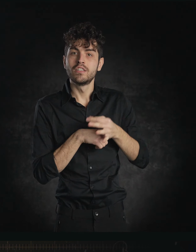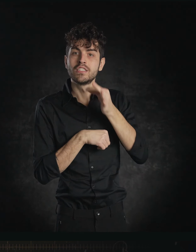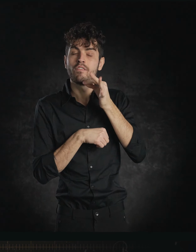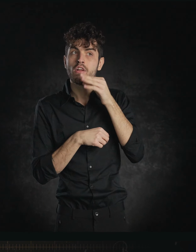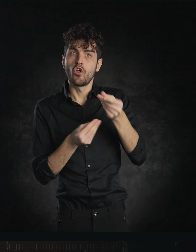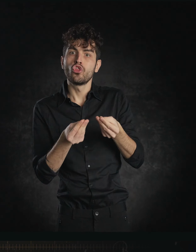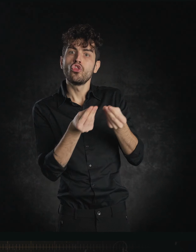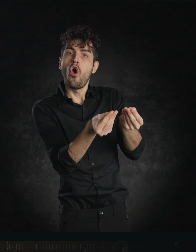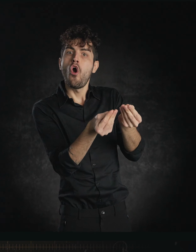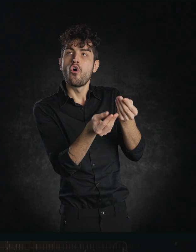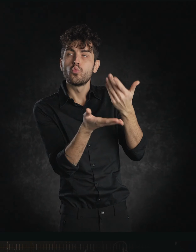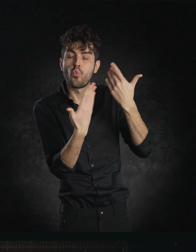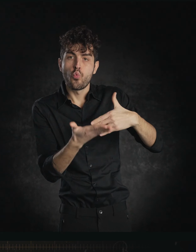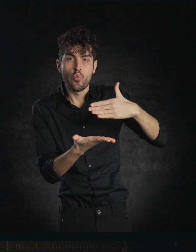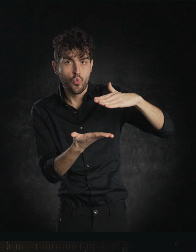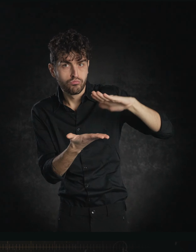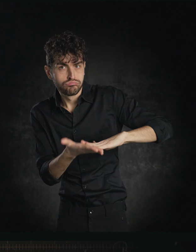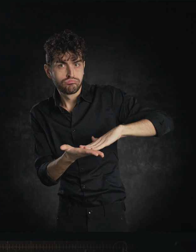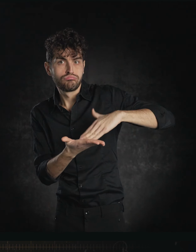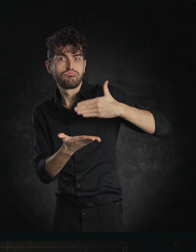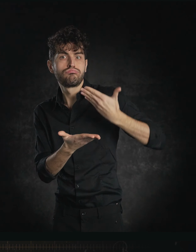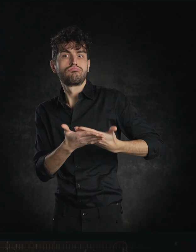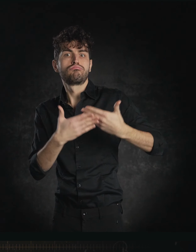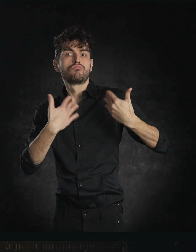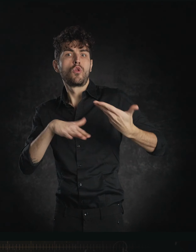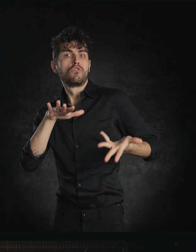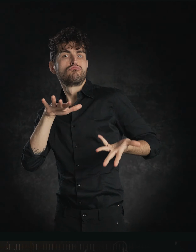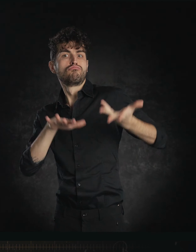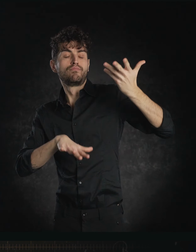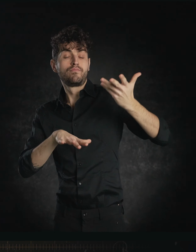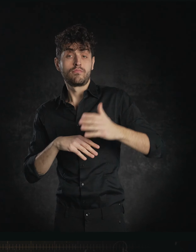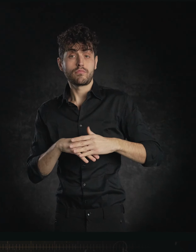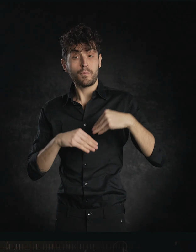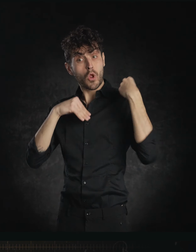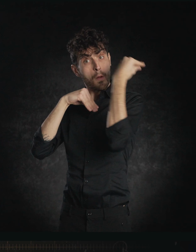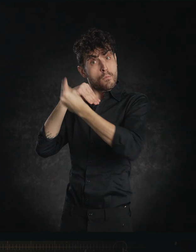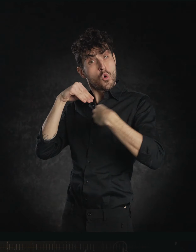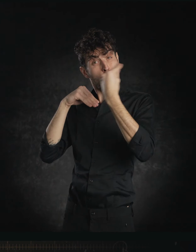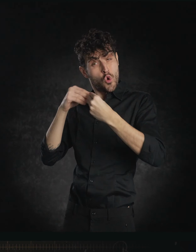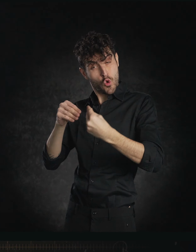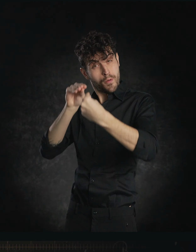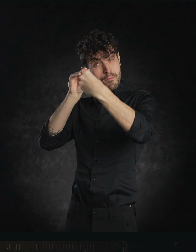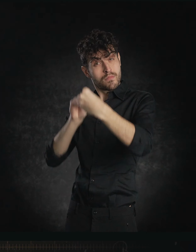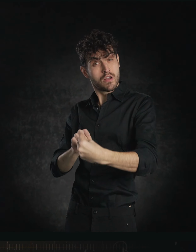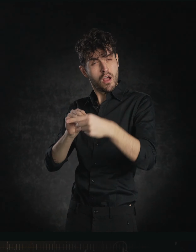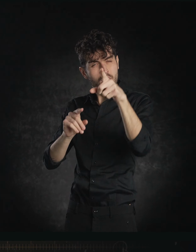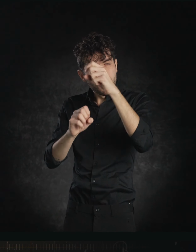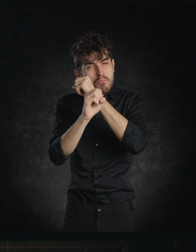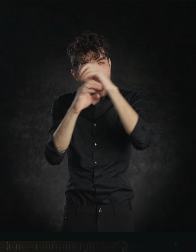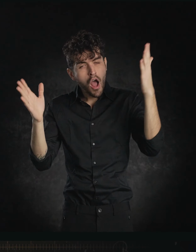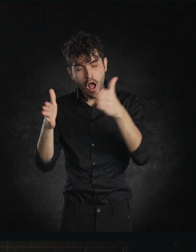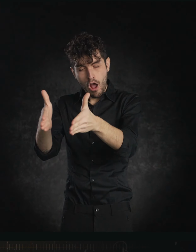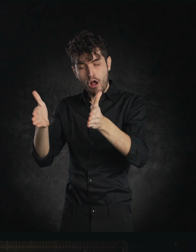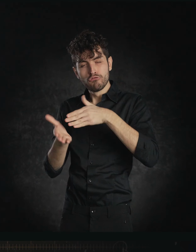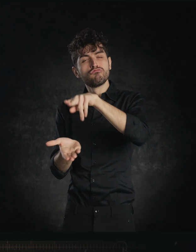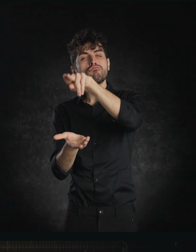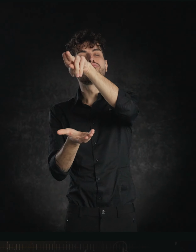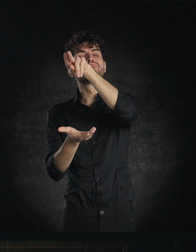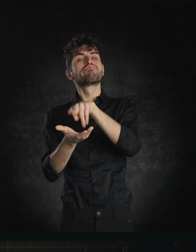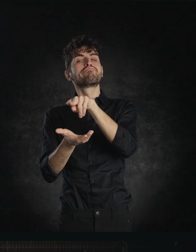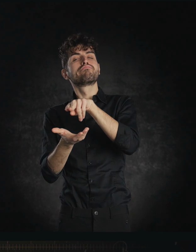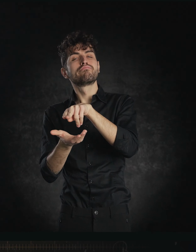e gli abbia voluto fare un dono così prezioso. Peraltro sappiamo perché l'abbiamo visto all'interno della mummia, come all'interno della mummia